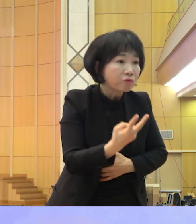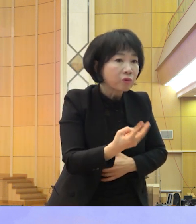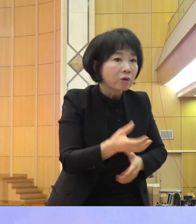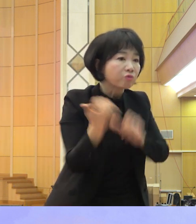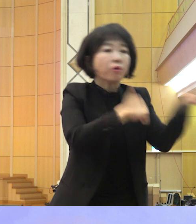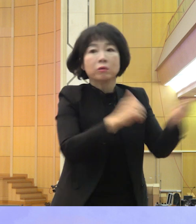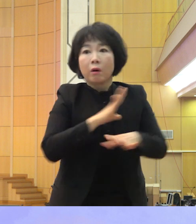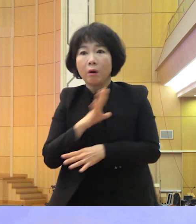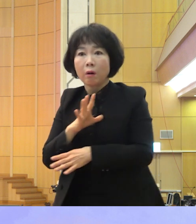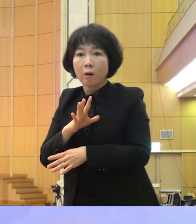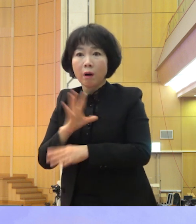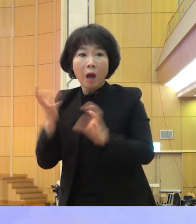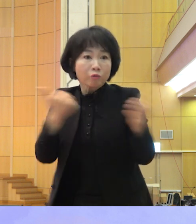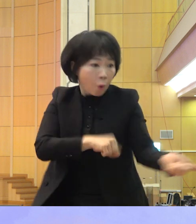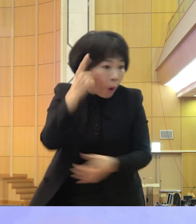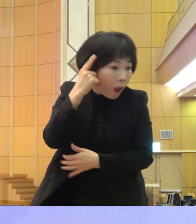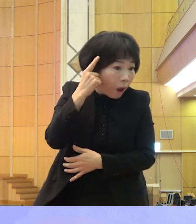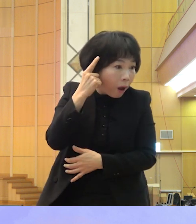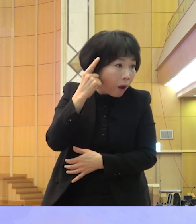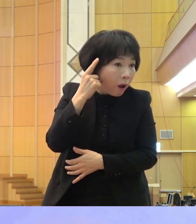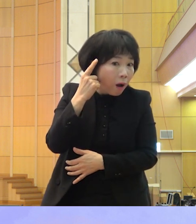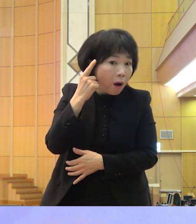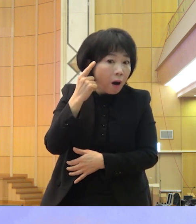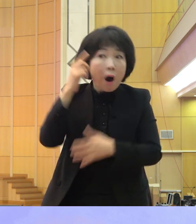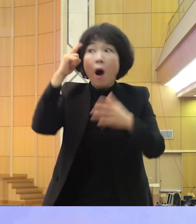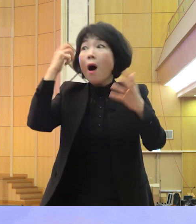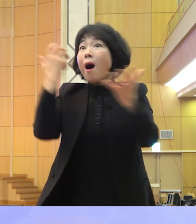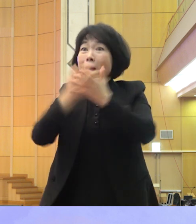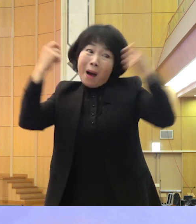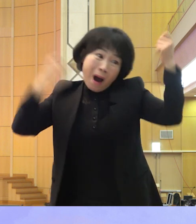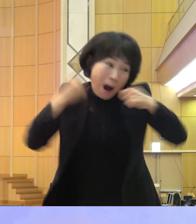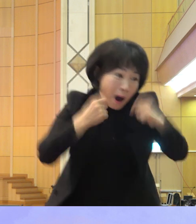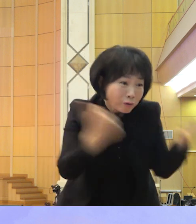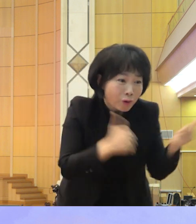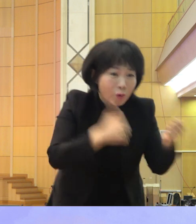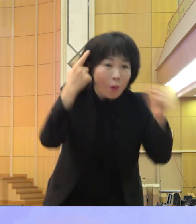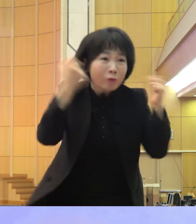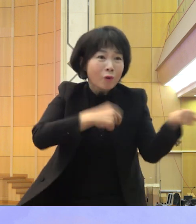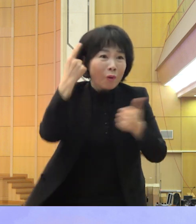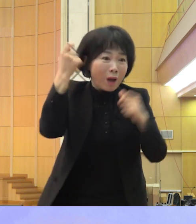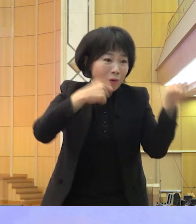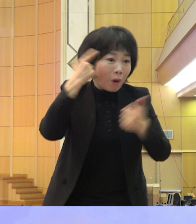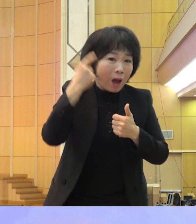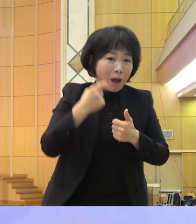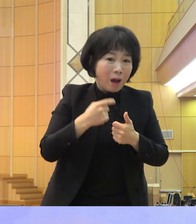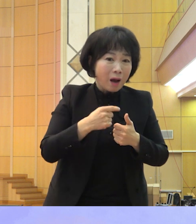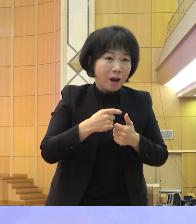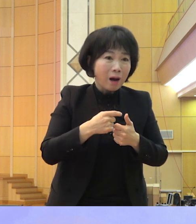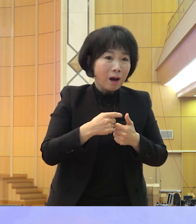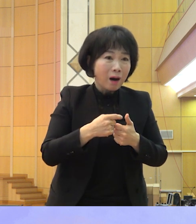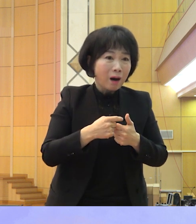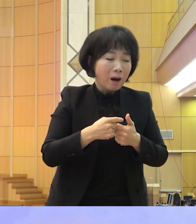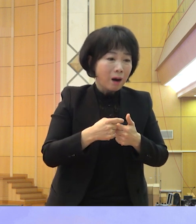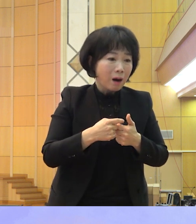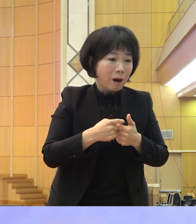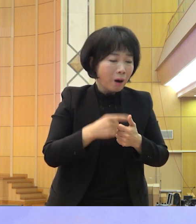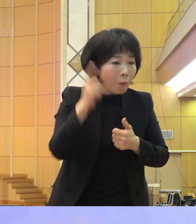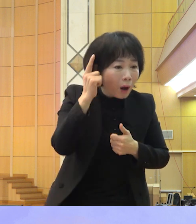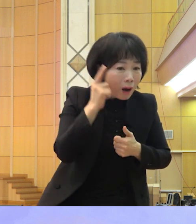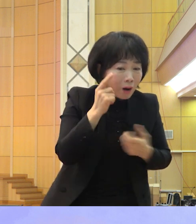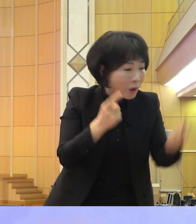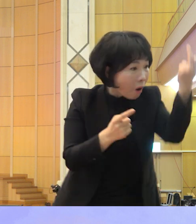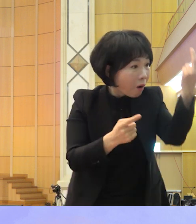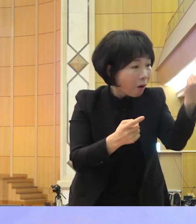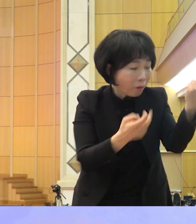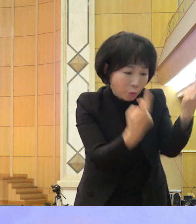애 하나가 죽어버렸어. 그래서 왜 이렇게 됐냐고 한 아이 두 아이니까